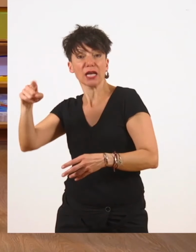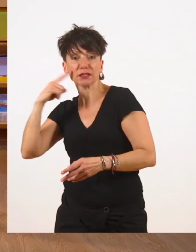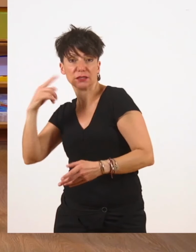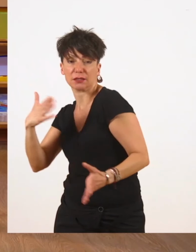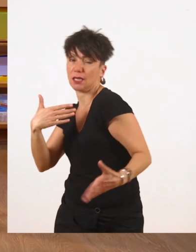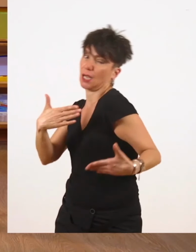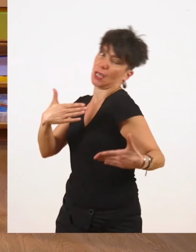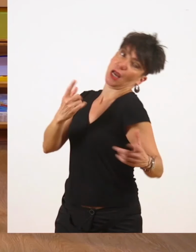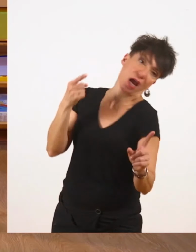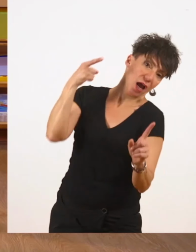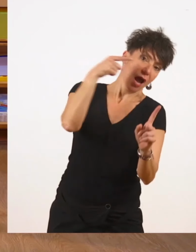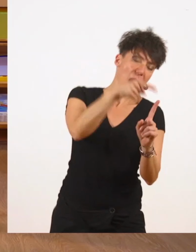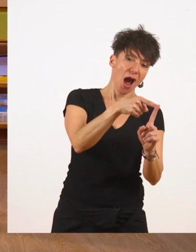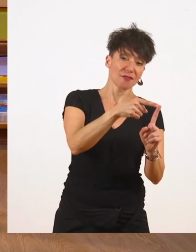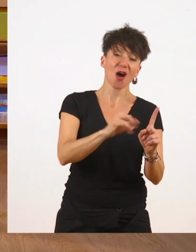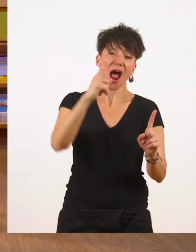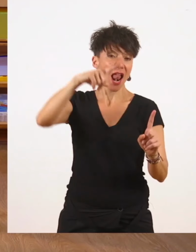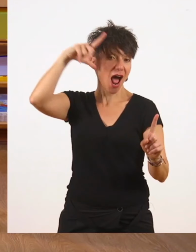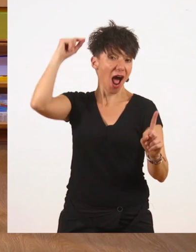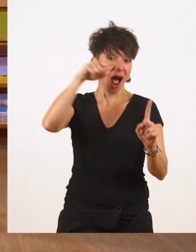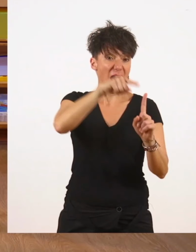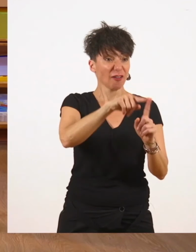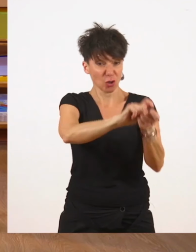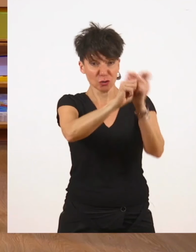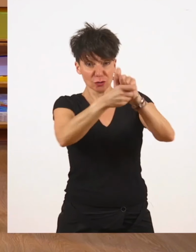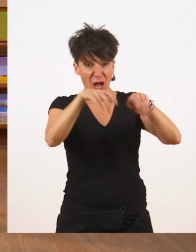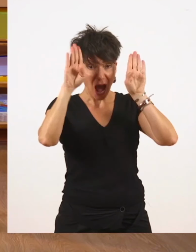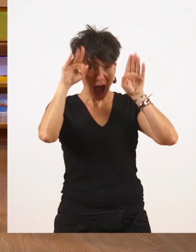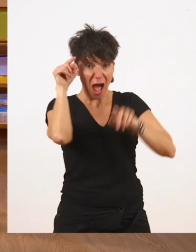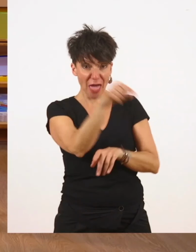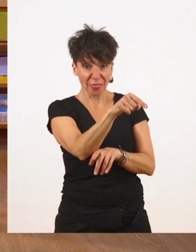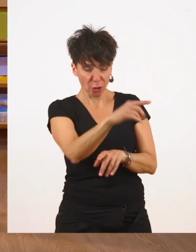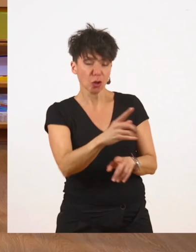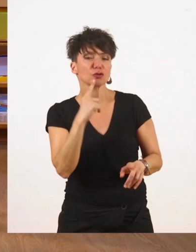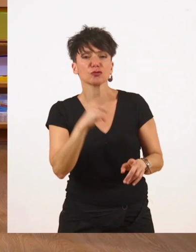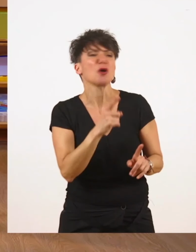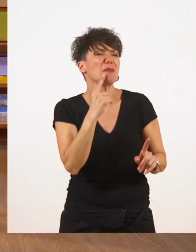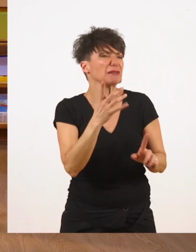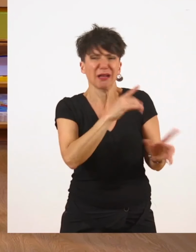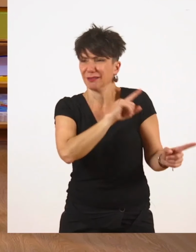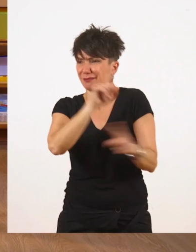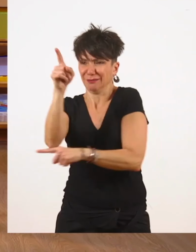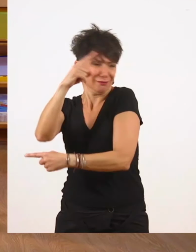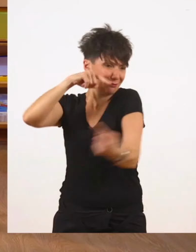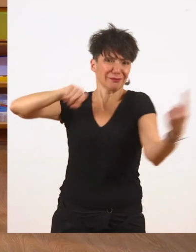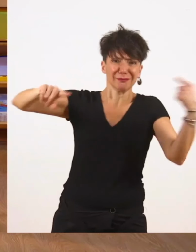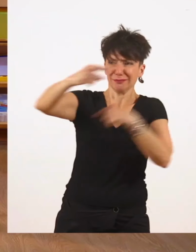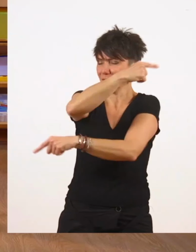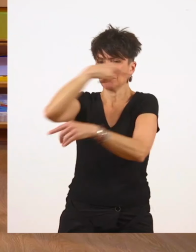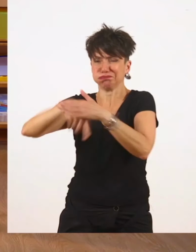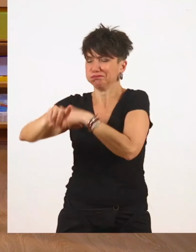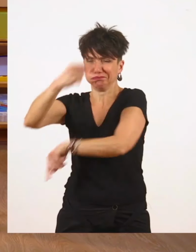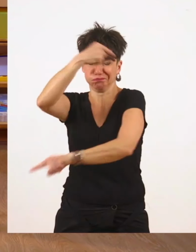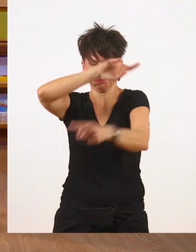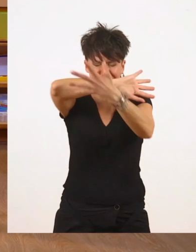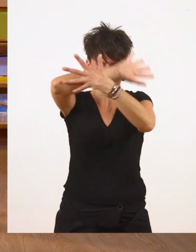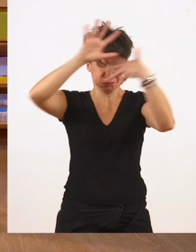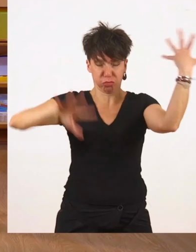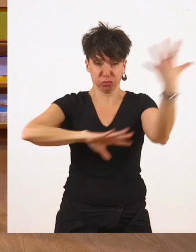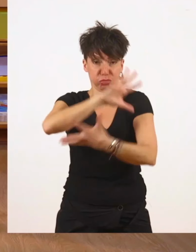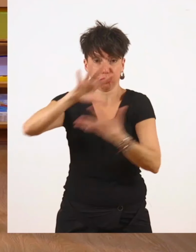αγωνιστή, που όμως ο Πουκ έχει πρώτα μεταμορφώσει σε ένα γάιδαρο. Η Ερμία ερωτεύεται τον Δημήτριο. Ο Λίσανδρος ερωτεύεται την Ελένη, γίνεται ένα